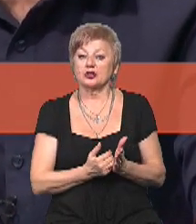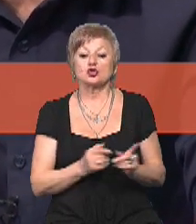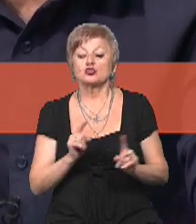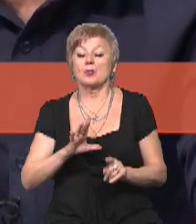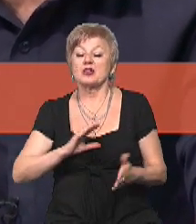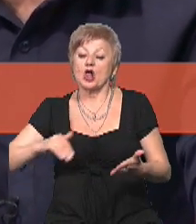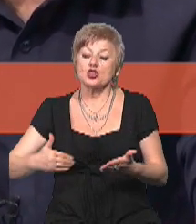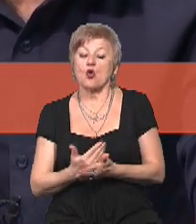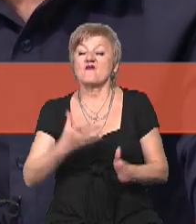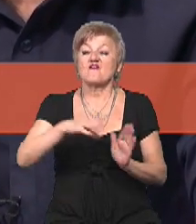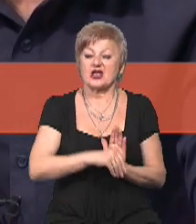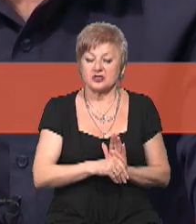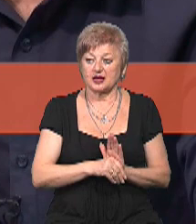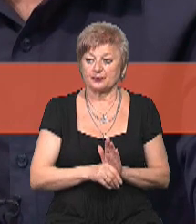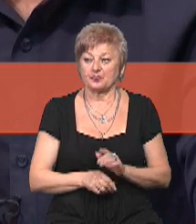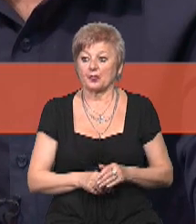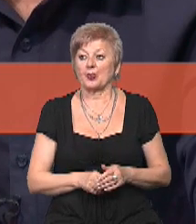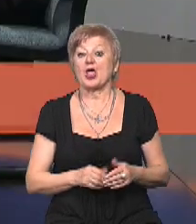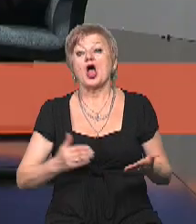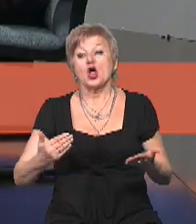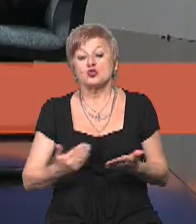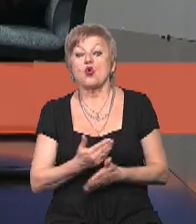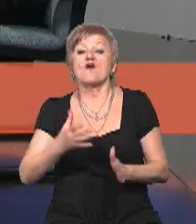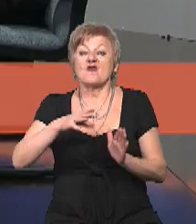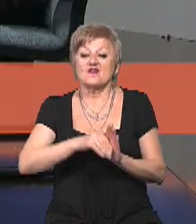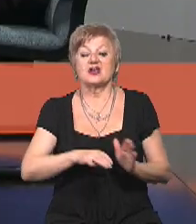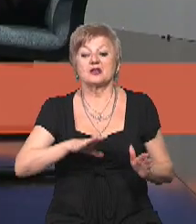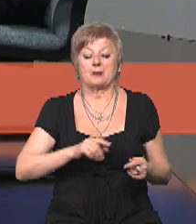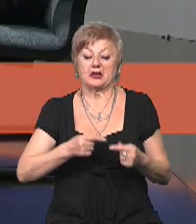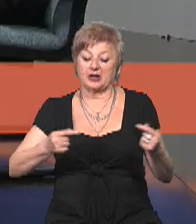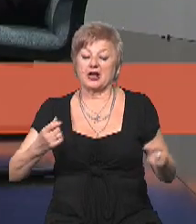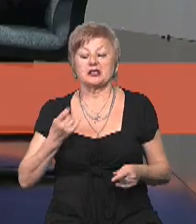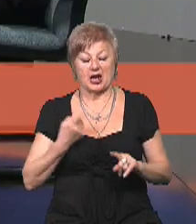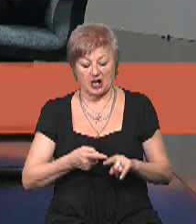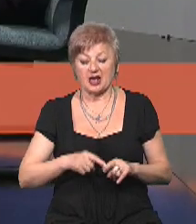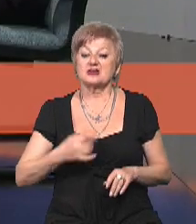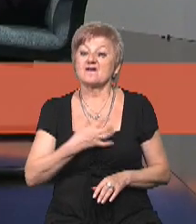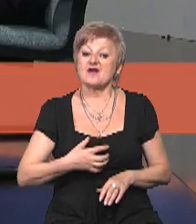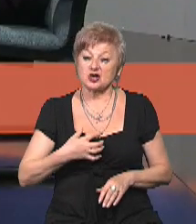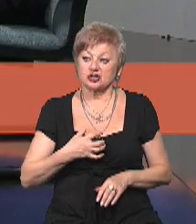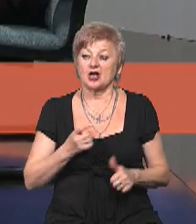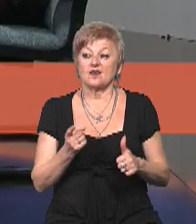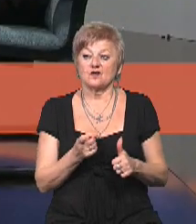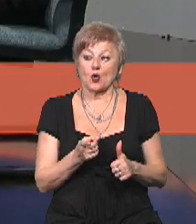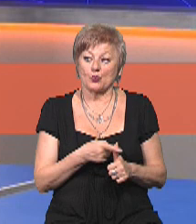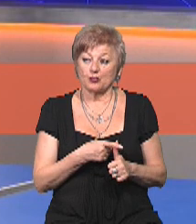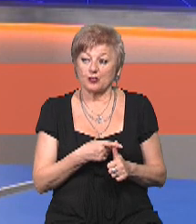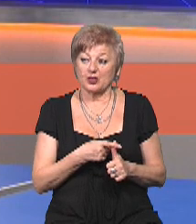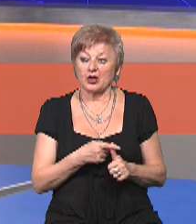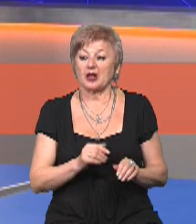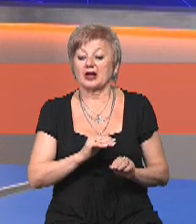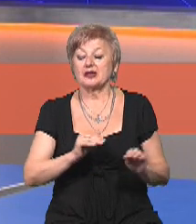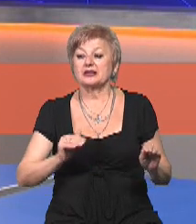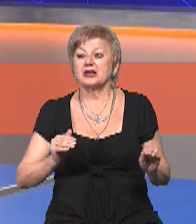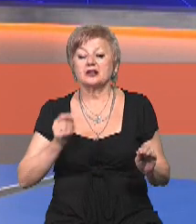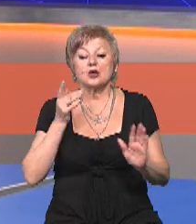нововведення? Нововведень не дуже багато, але вони дуже суттєві. По-перше, є дві типові